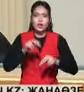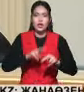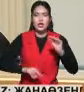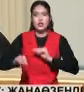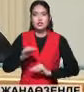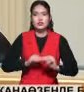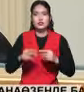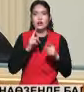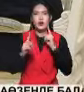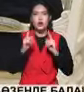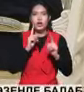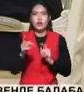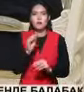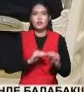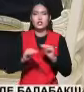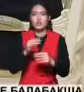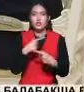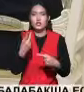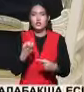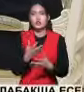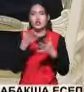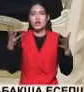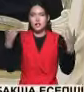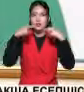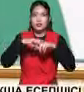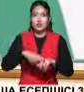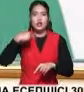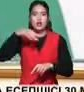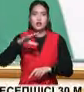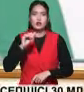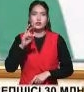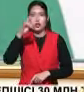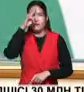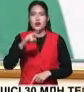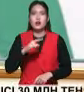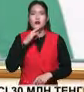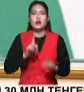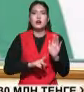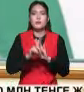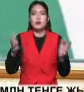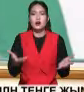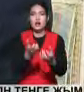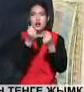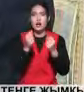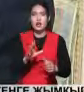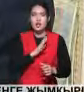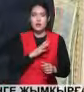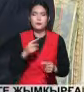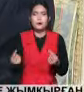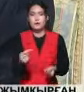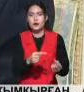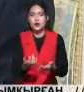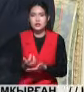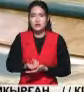ұйымдастырылған форумдарын қосалғанда 100-ден астам іс-шара өткен. Қасым-Жомарт Тоқаев Қазақстанның бастамалары қолдаған үшін және бірлескен табысты жұмыс үшін ұйымға